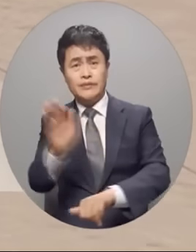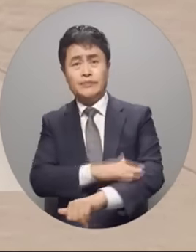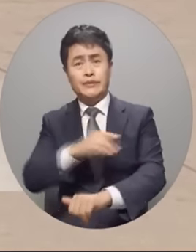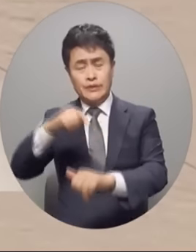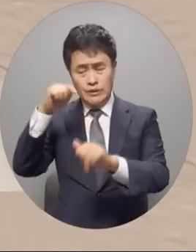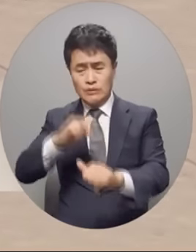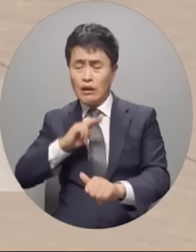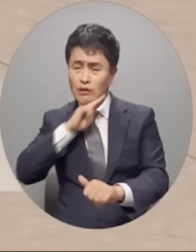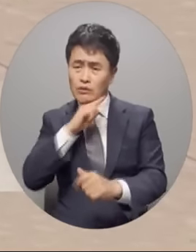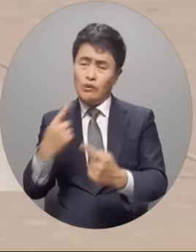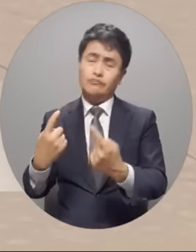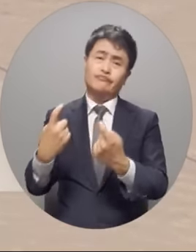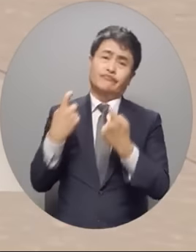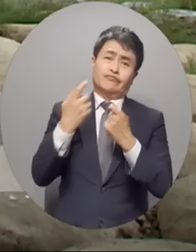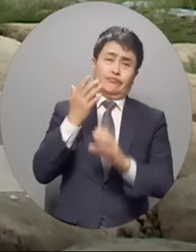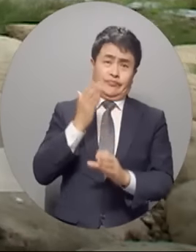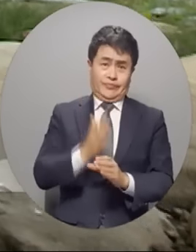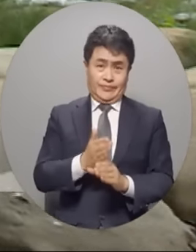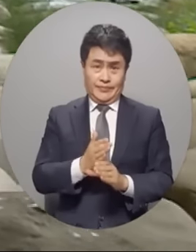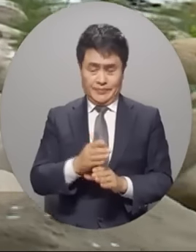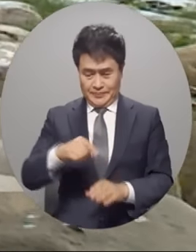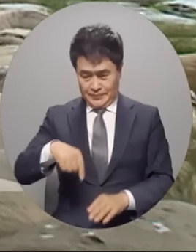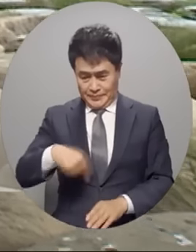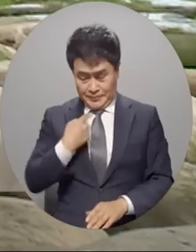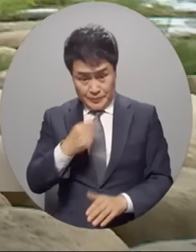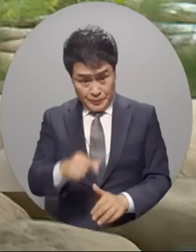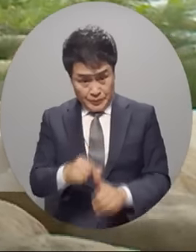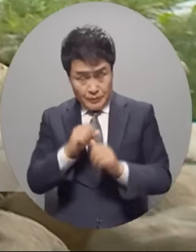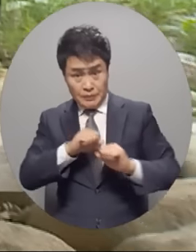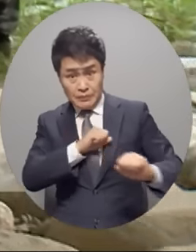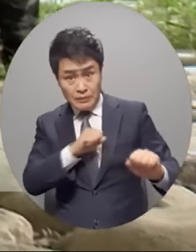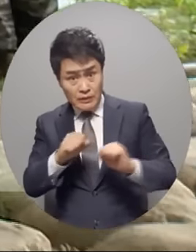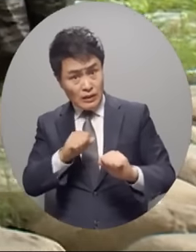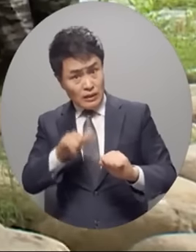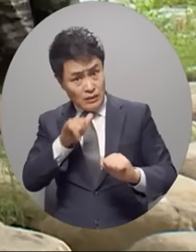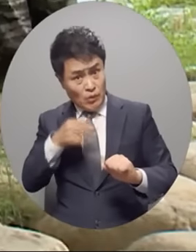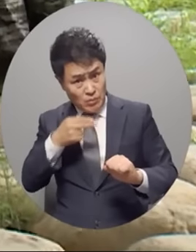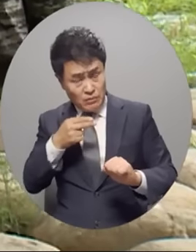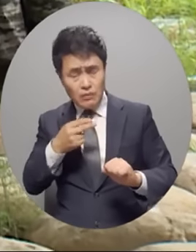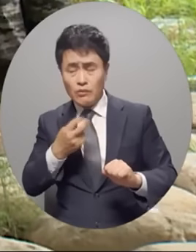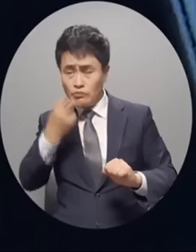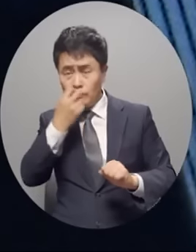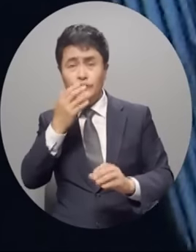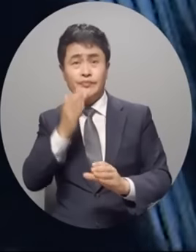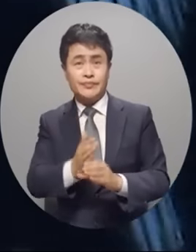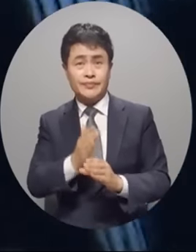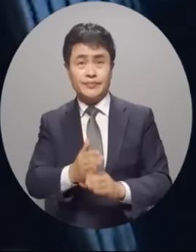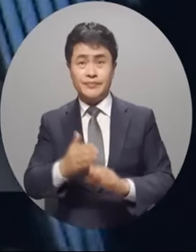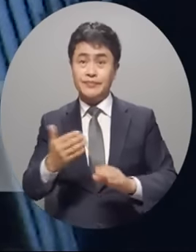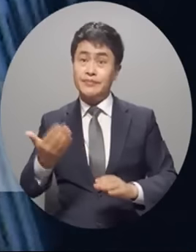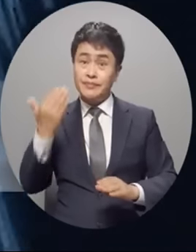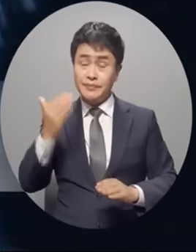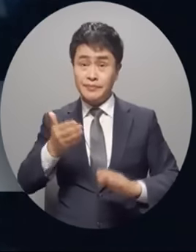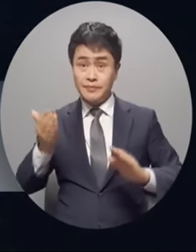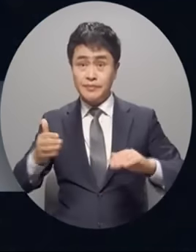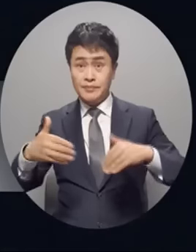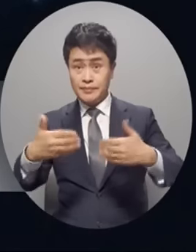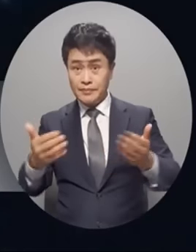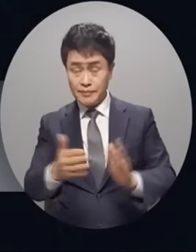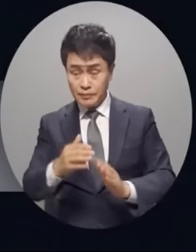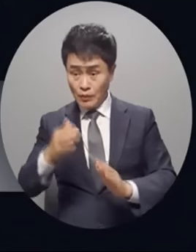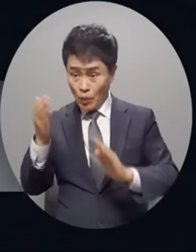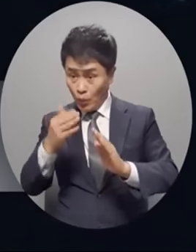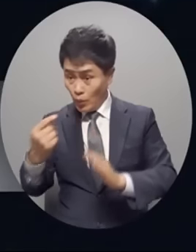했다는 의혹을 받고 있습니다. 또 자신의 구명 로비를 벌였는지도 수사 대상입니다. 지난달 공수처는 공익신고를